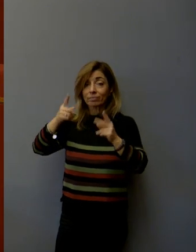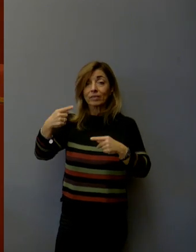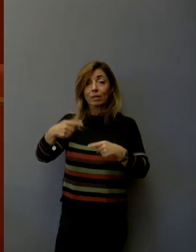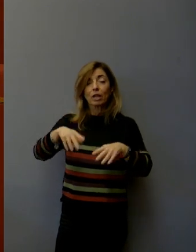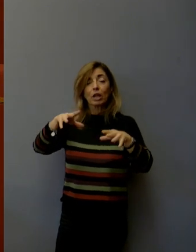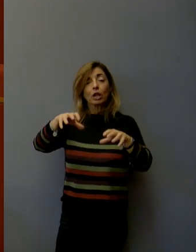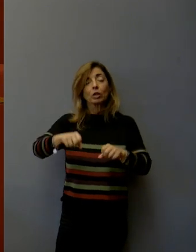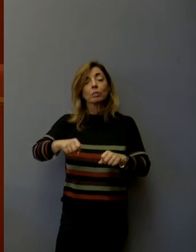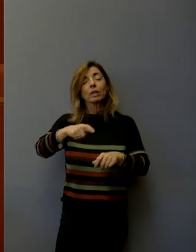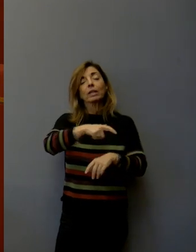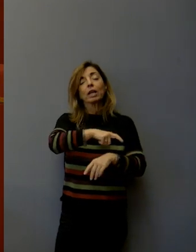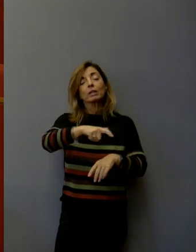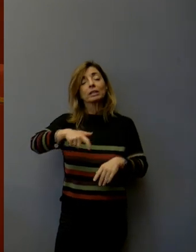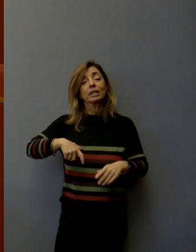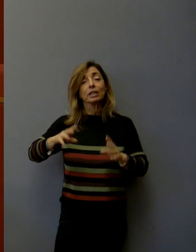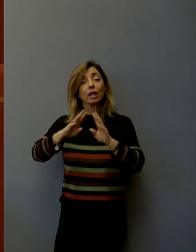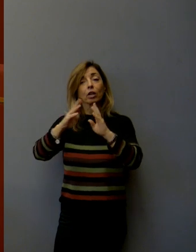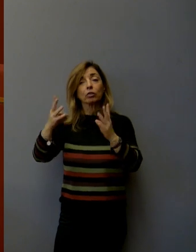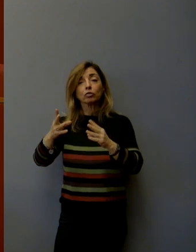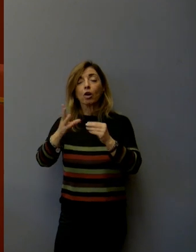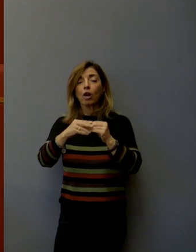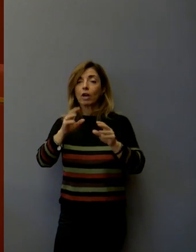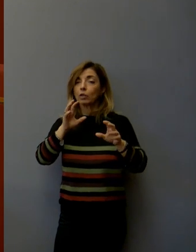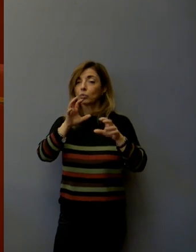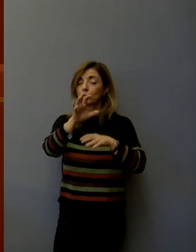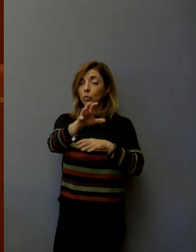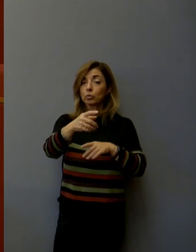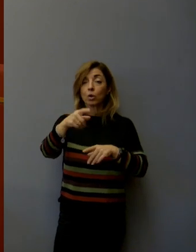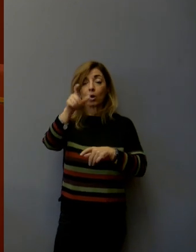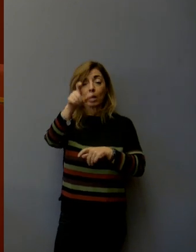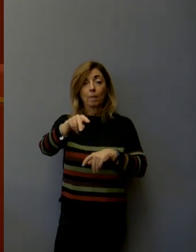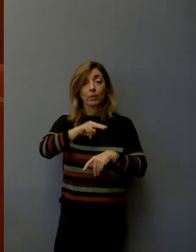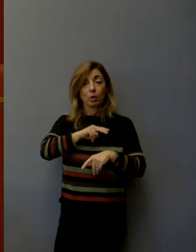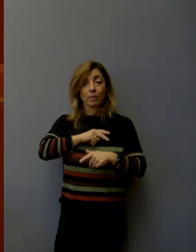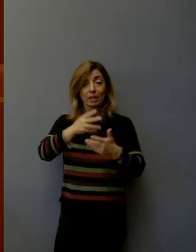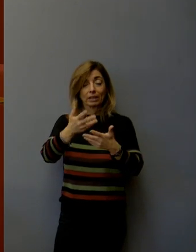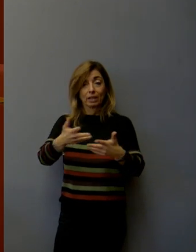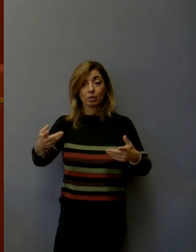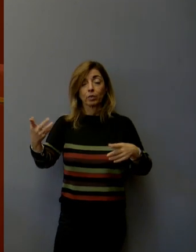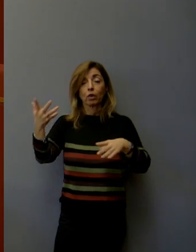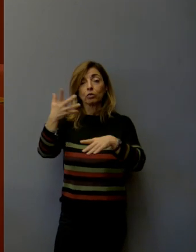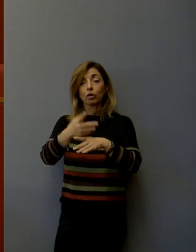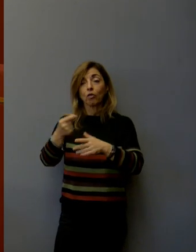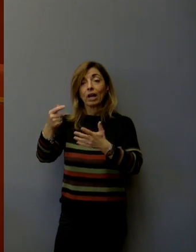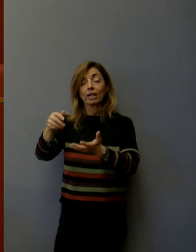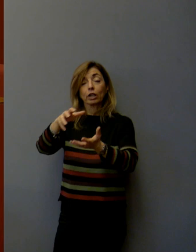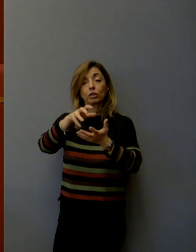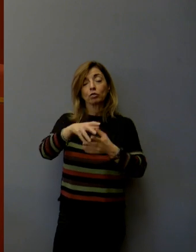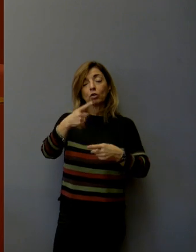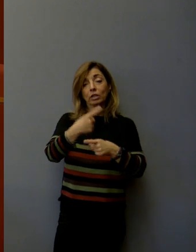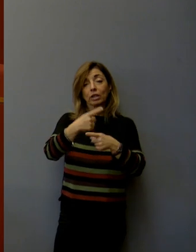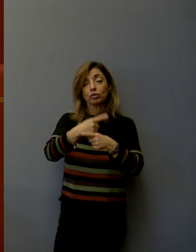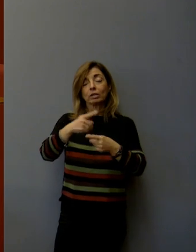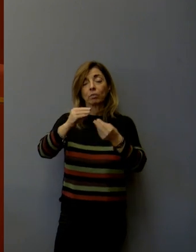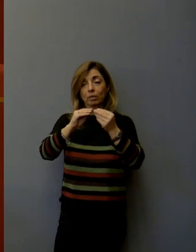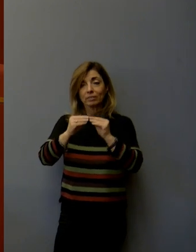del terreno ad individuare nell'ambito del Piano Triennale dei lavori pubblici le risorse necessarie finanziarie interventi di messa in sicurezza del tratto interessato